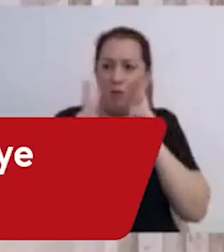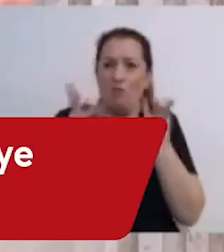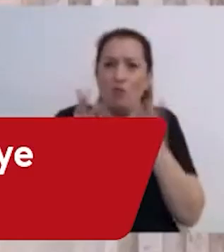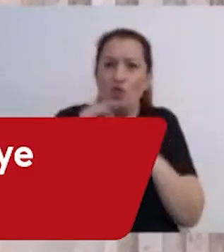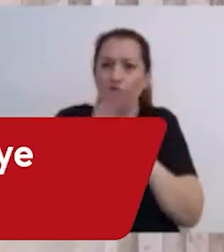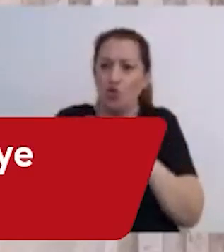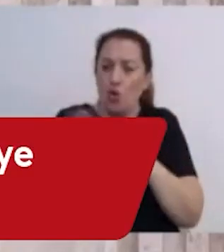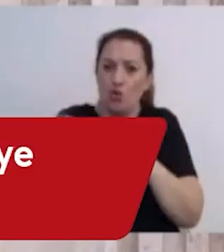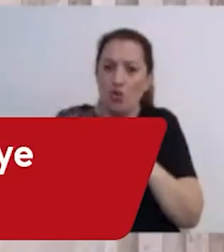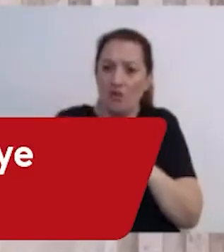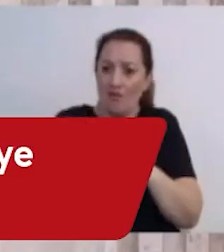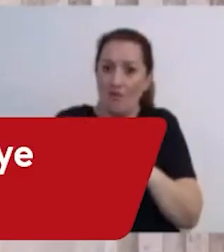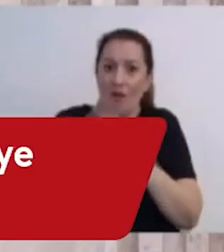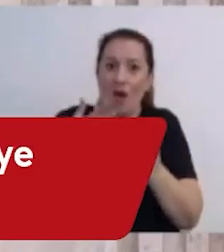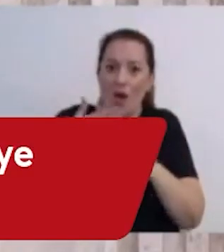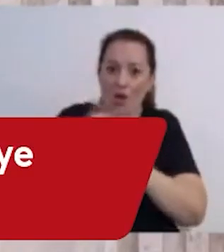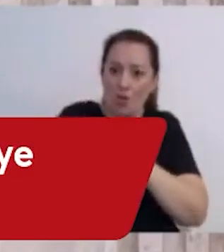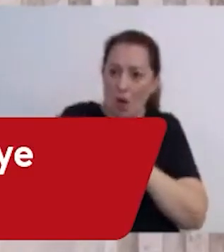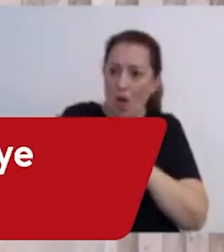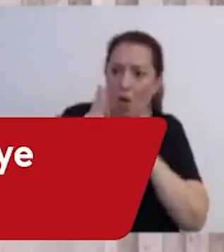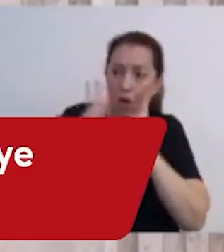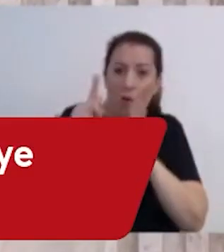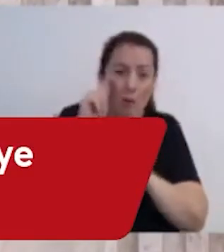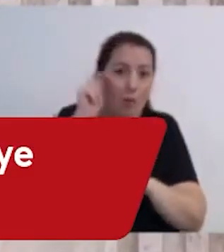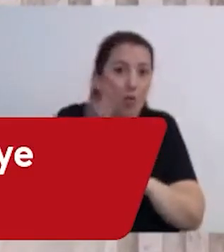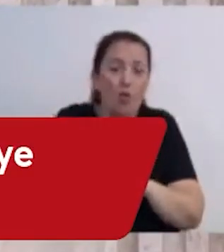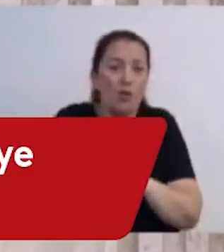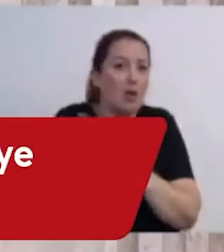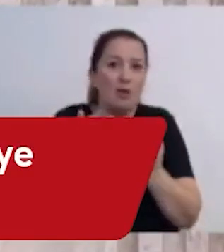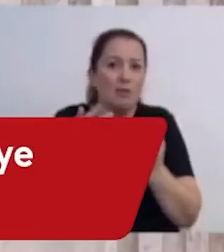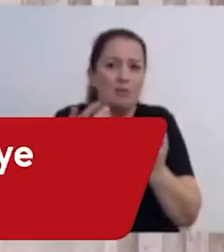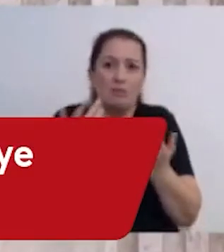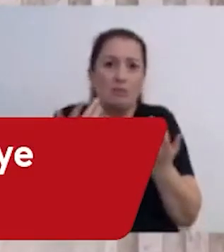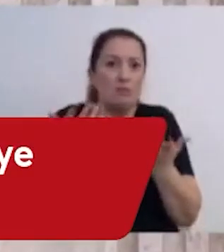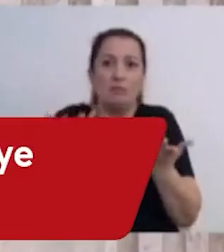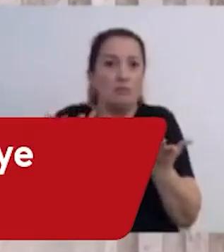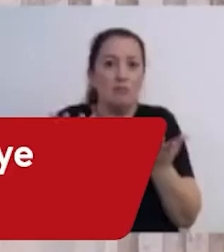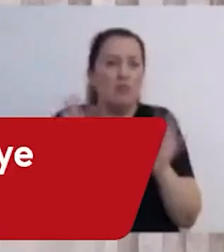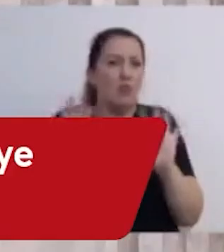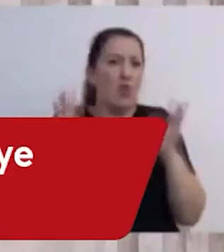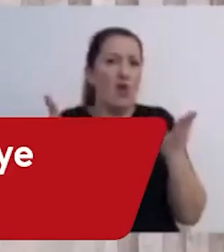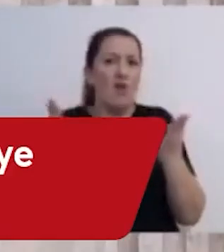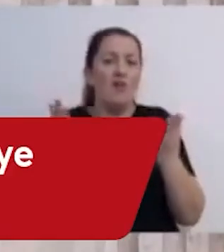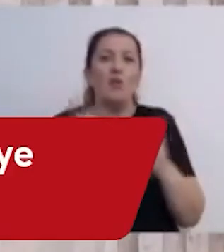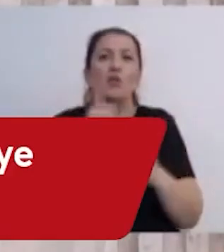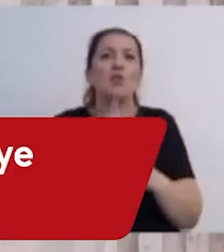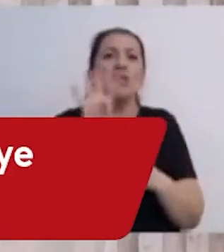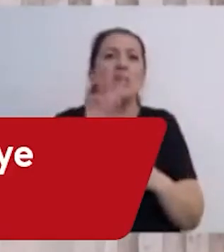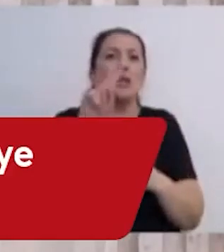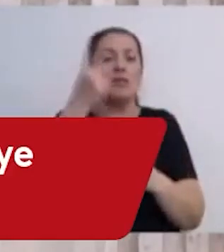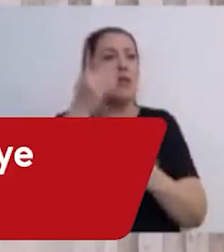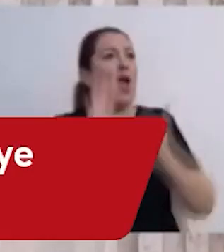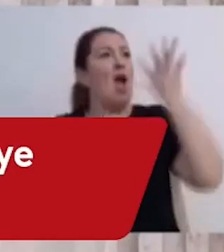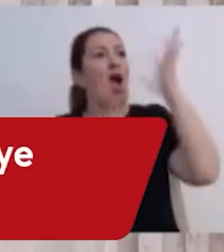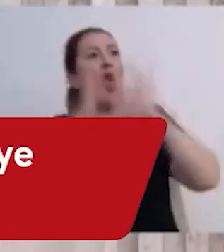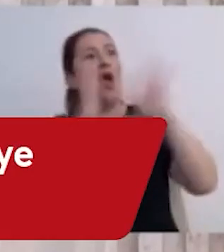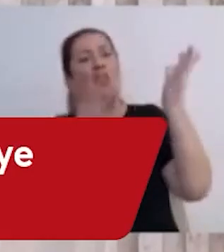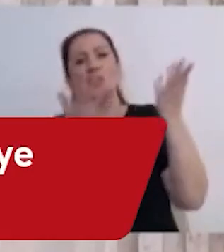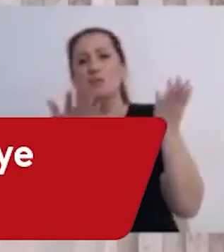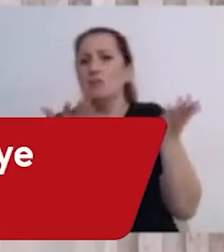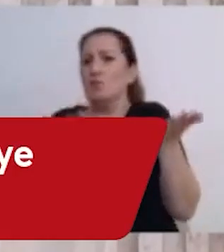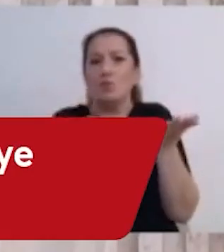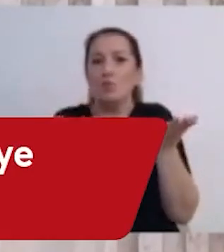Çoluk çocuğumuzla sokakta gezemez hale geldik. Ondan sonra 140 bin ağaçlık neymiş